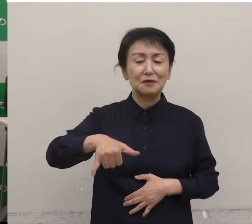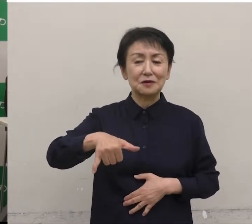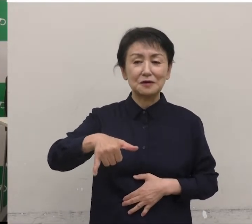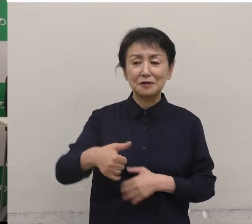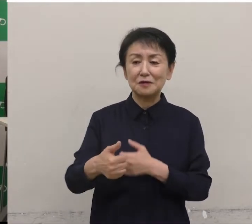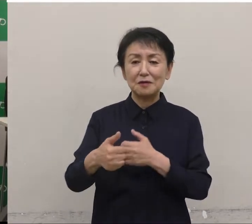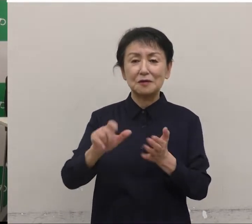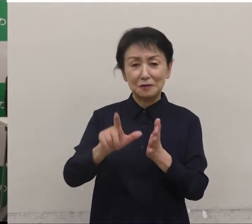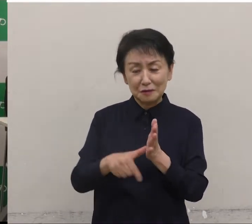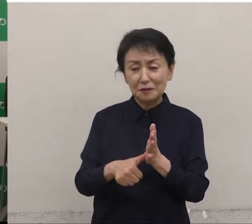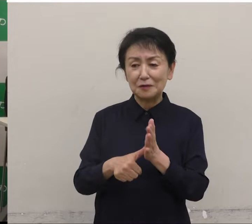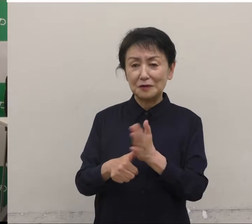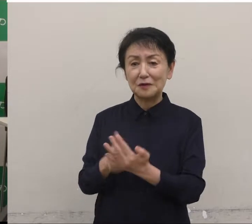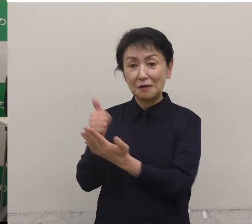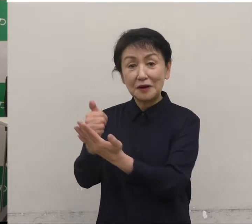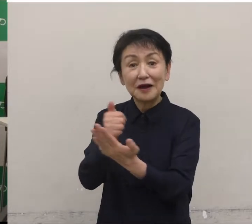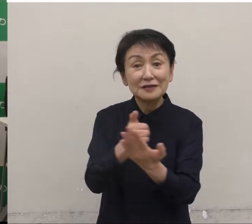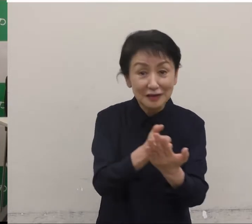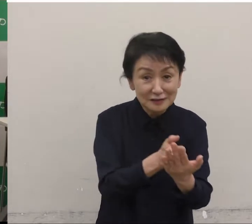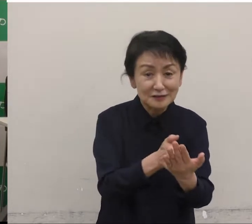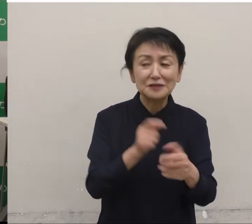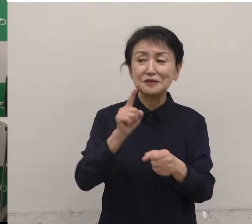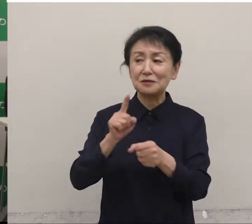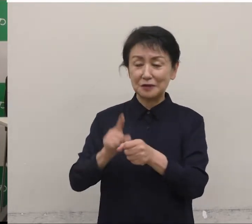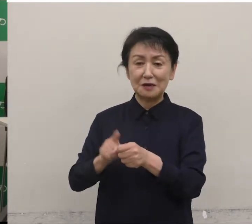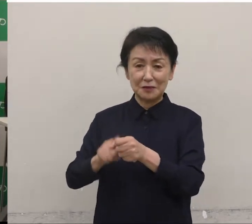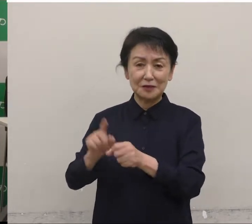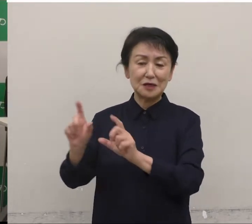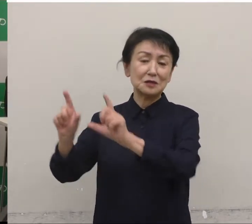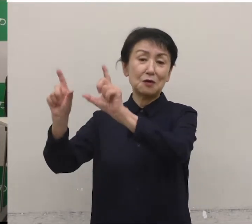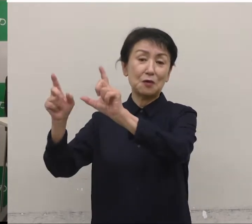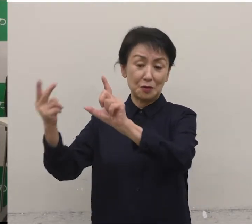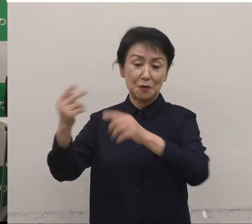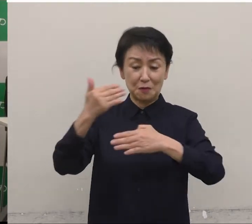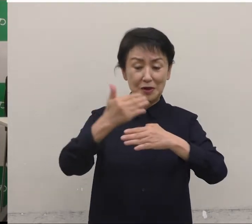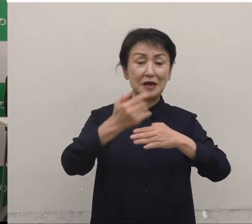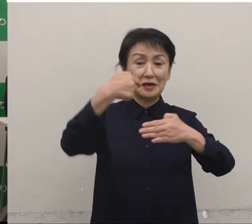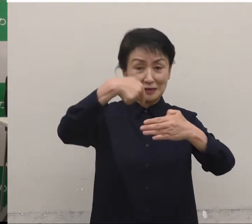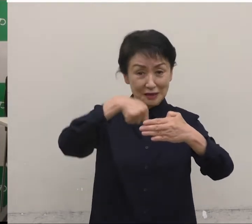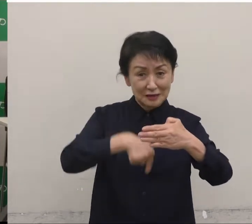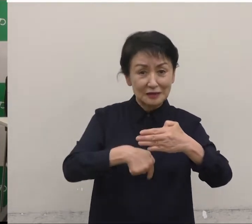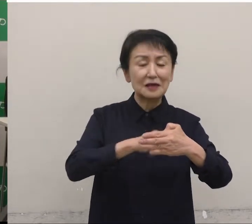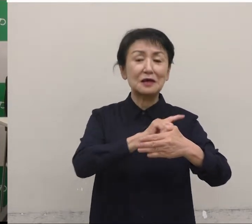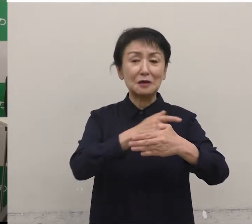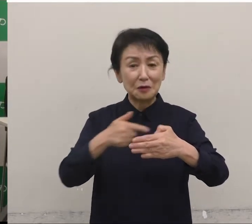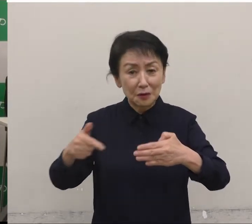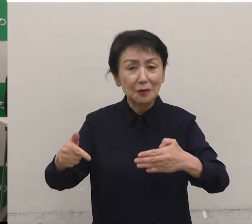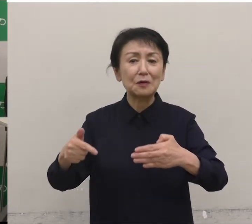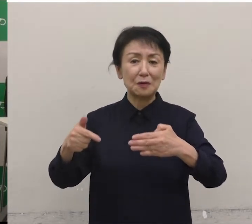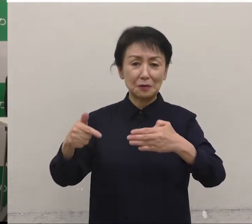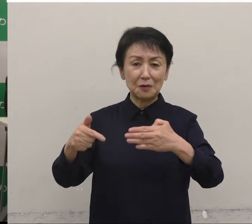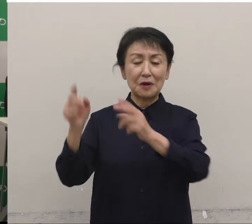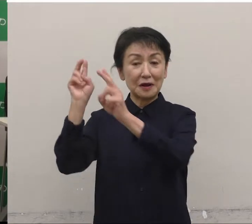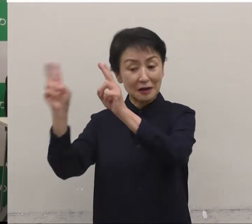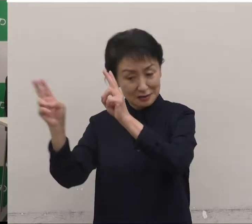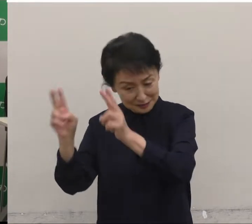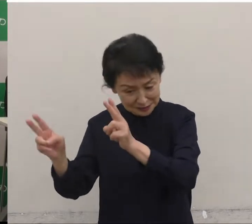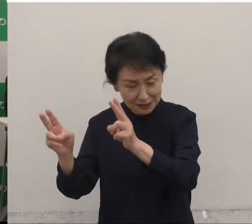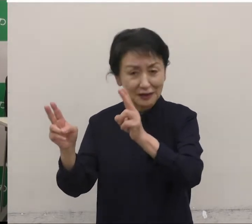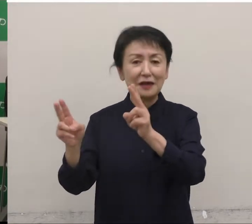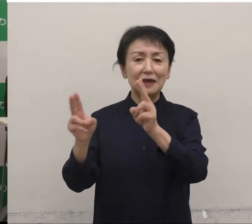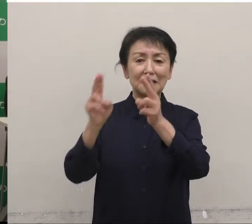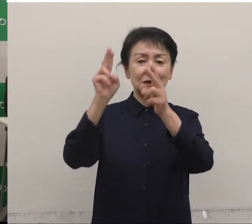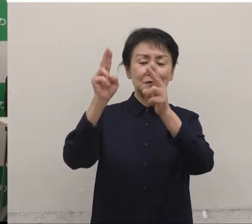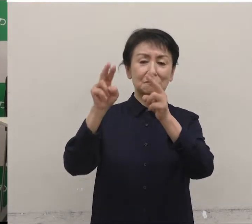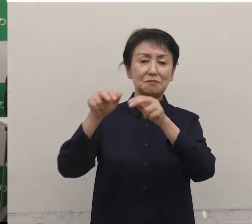のさまざまな企業や観光庁などを訪問しまして、日頃のお礼とそして市政情